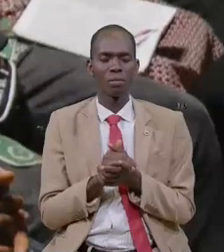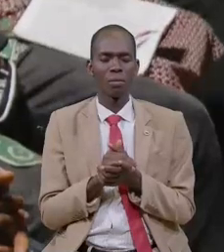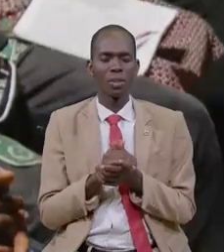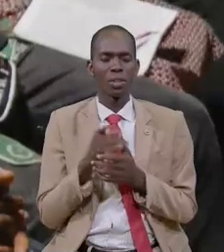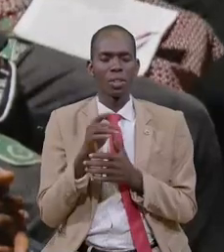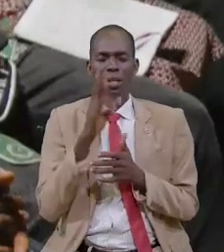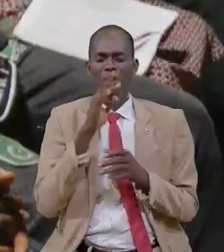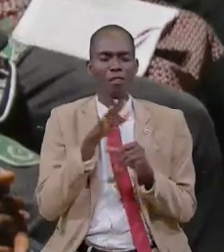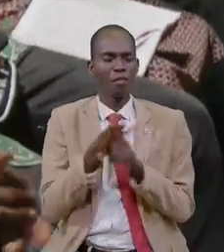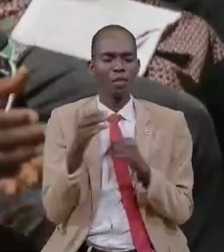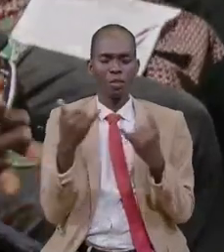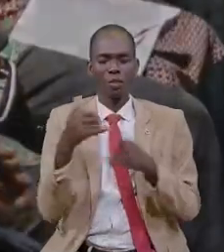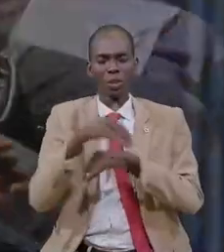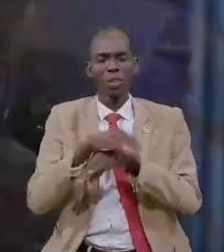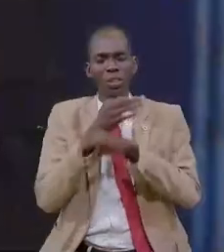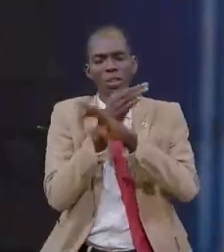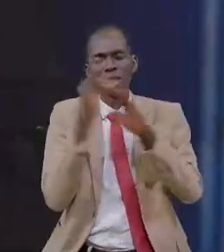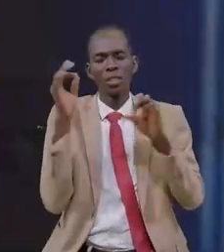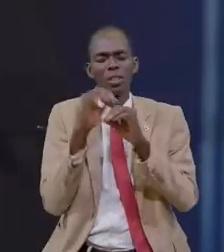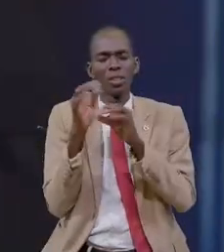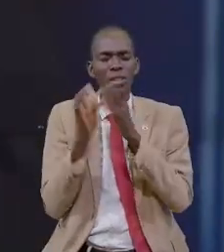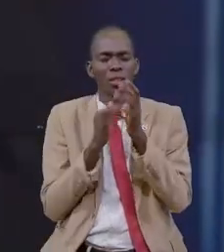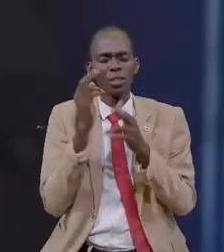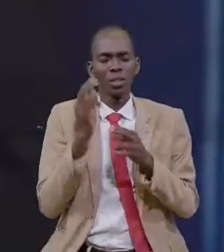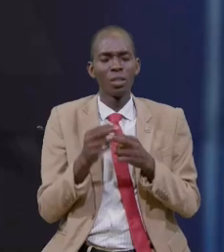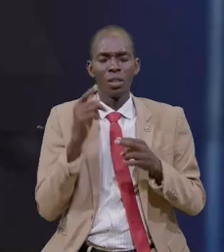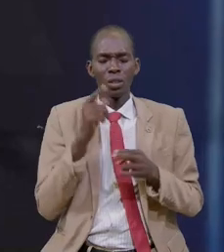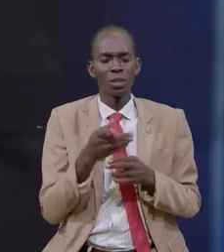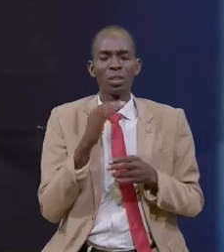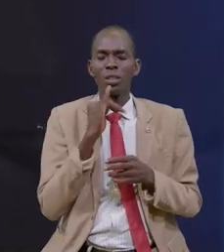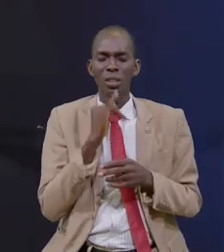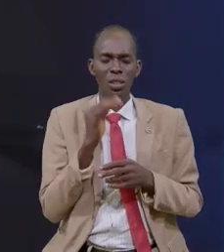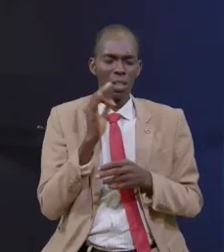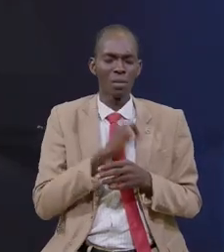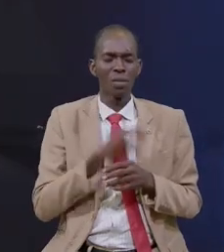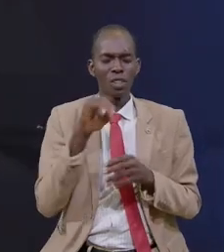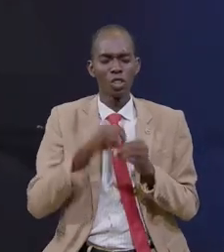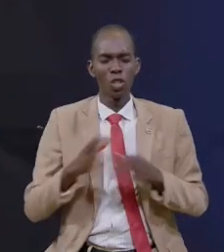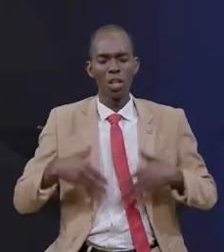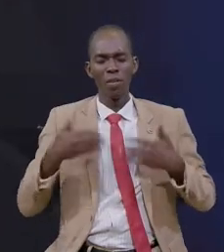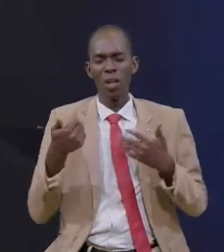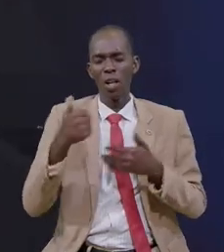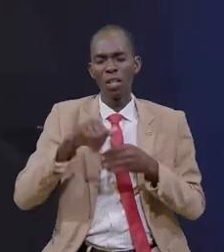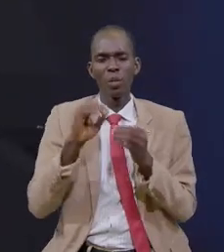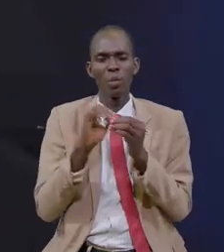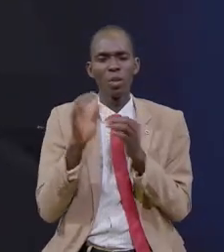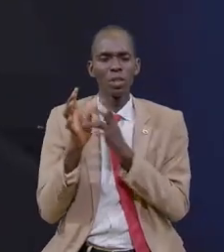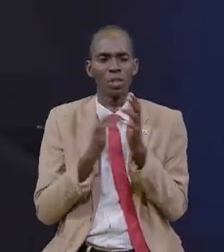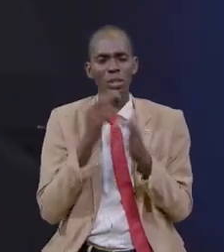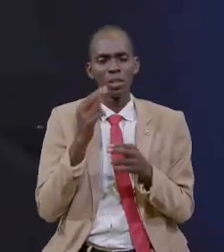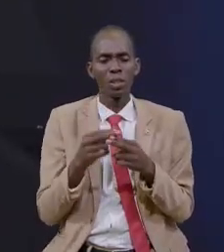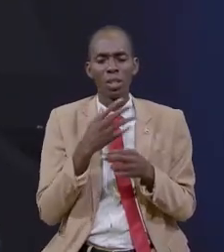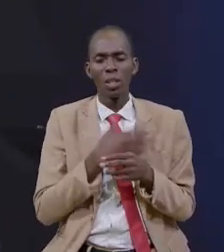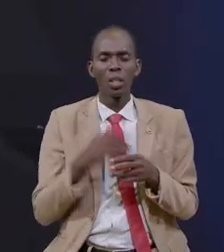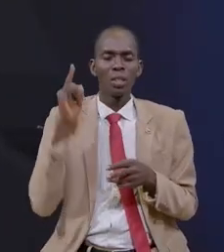Vous êtes remplis ce soir. Plus de vide dans votre vie. Et il dit, vous soyez